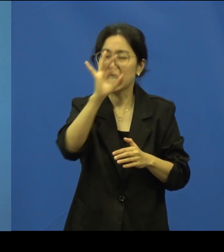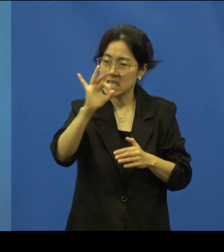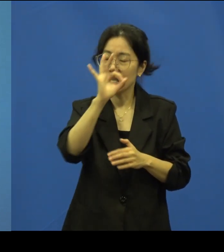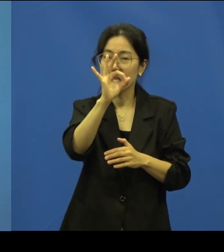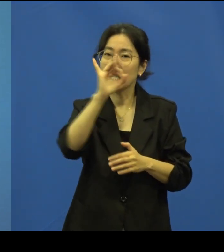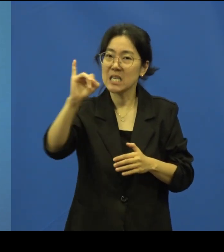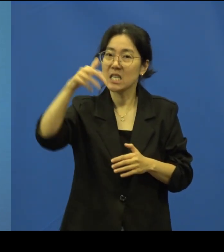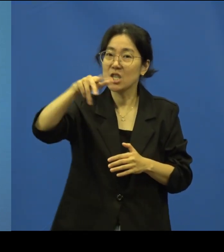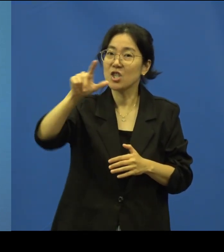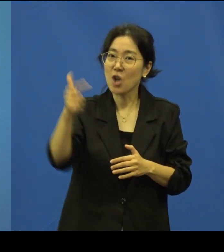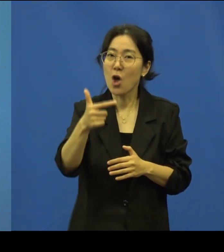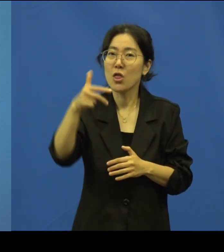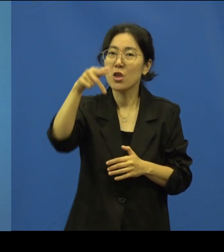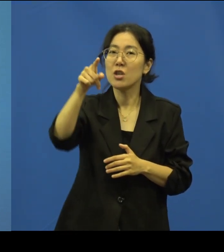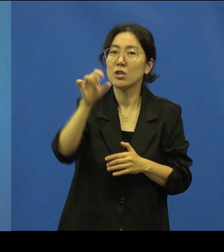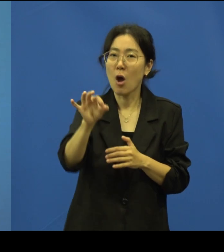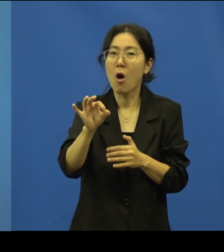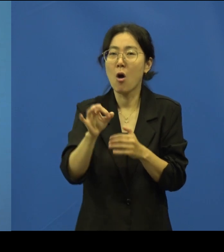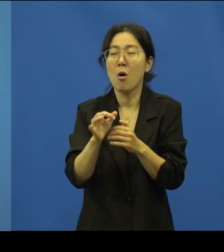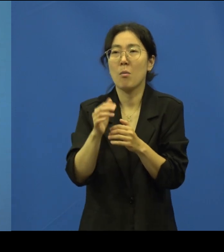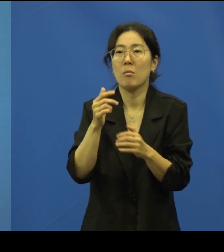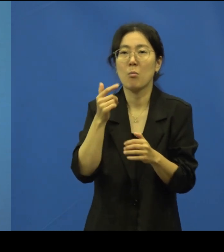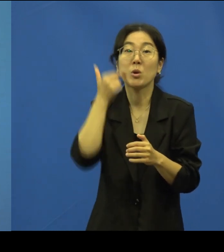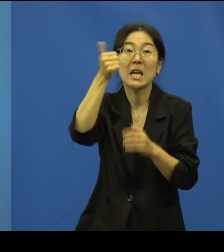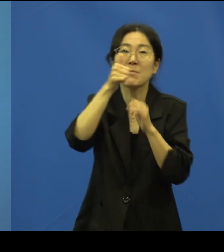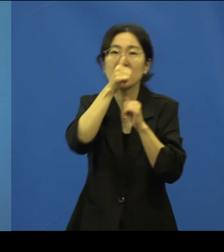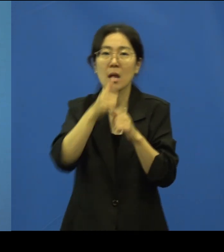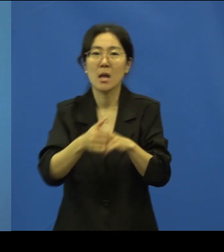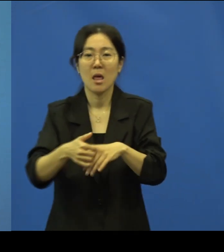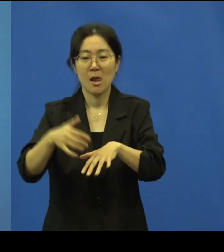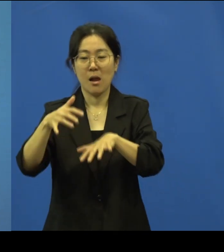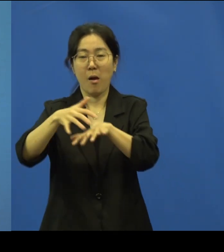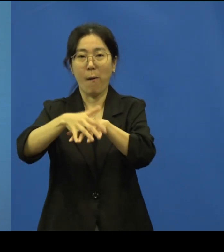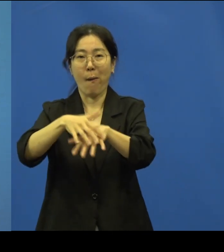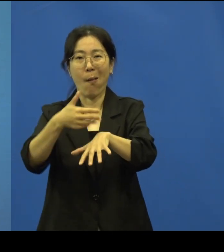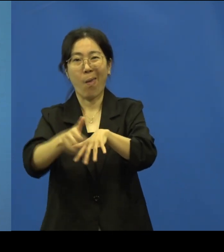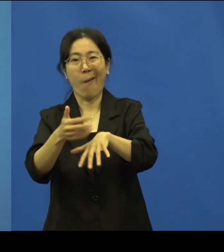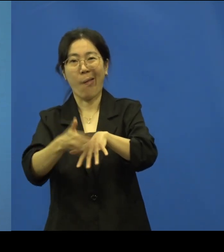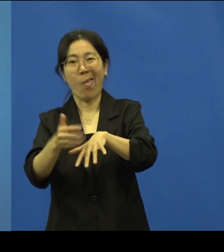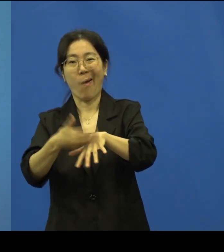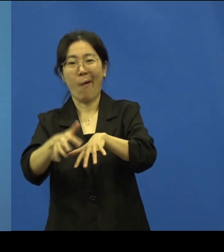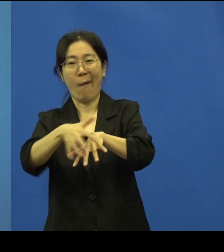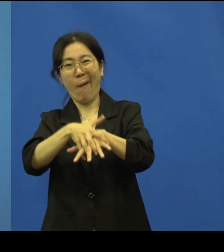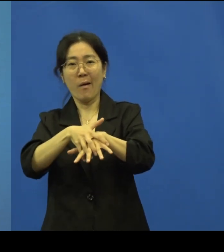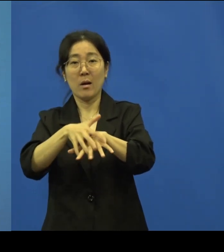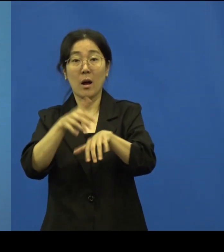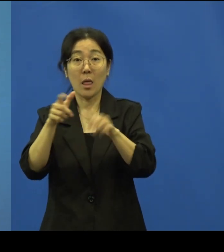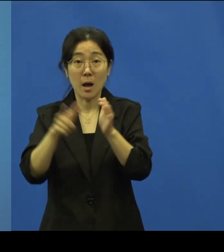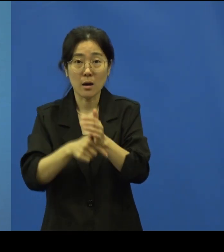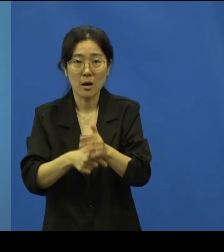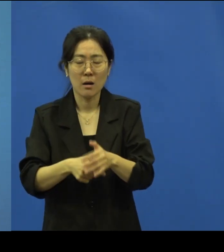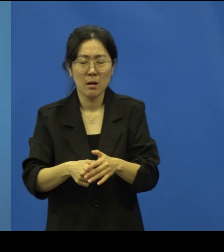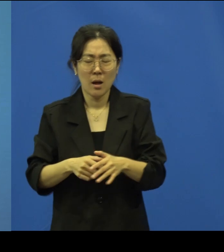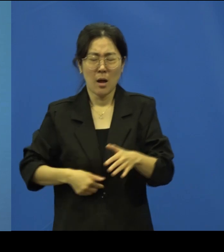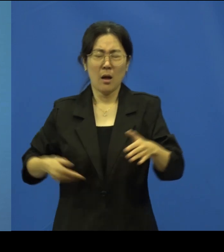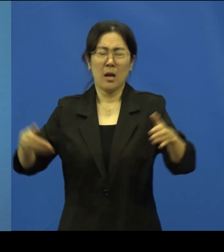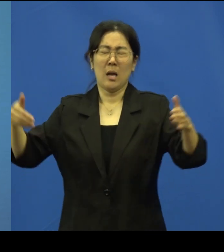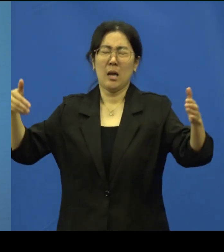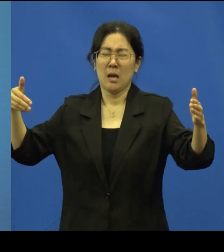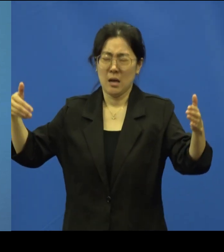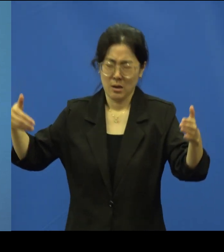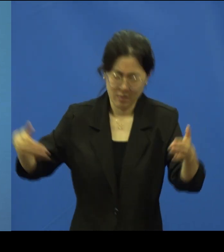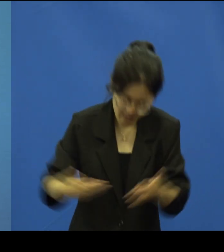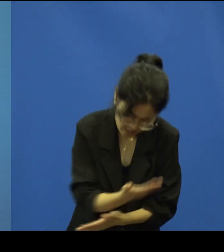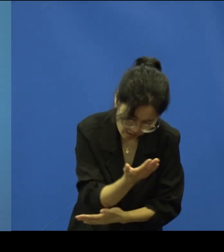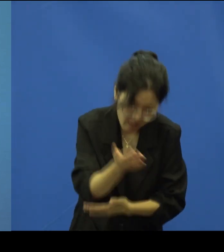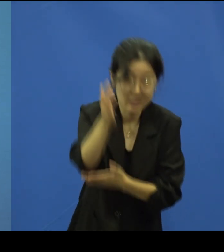아주 그 깡패 하시다가 그 깡패 두목 하시다가 회심해가지고 부흥사가 되신 분이에요. 근데 이분은